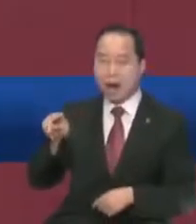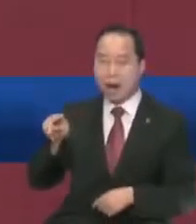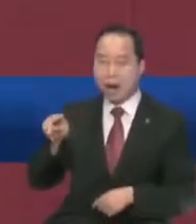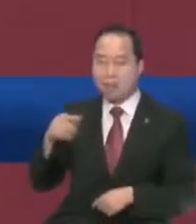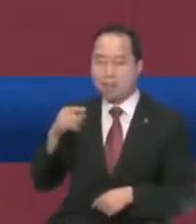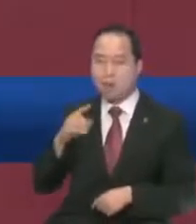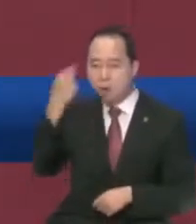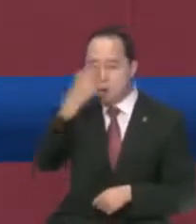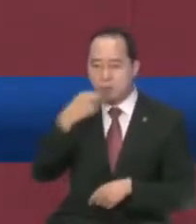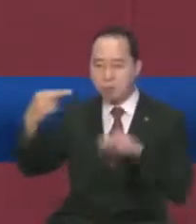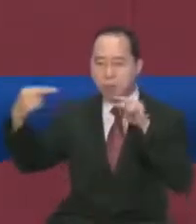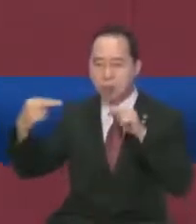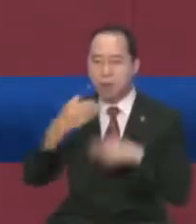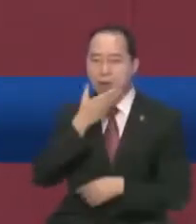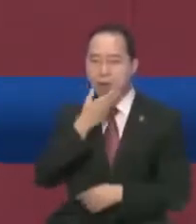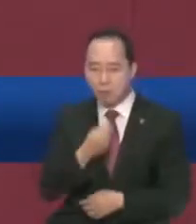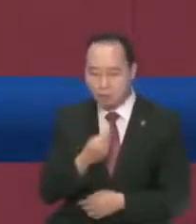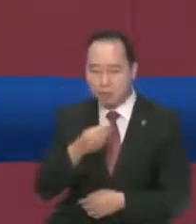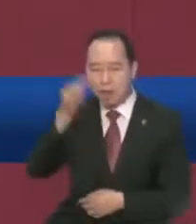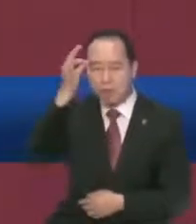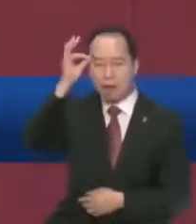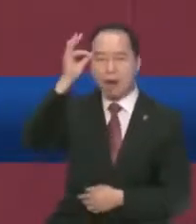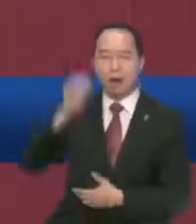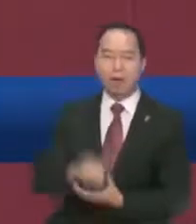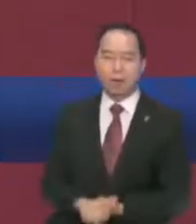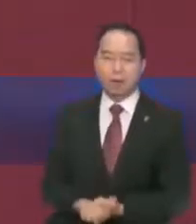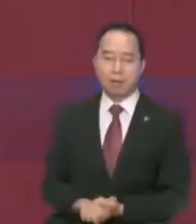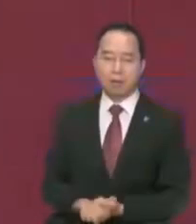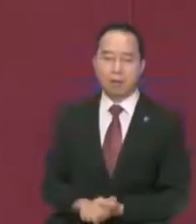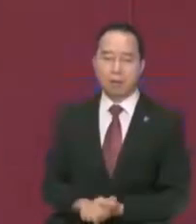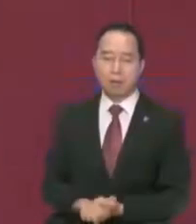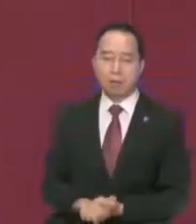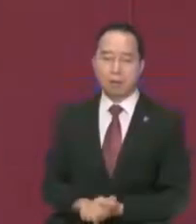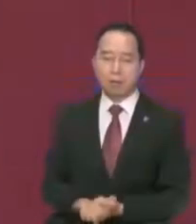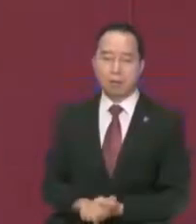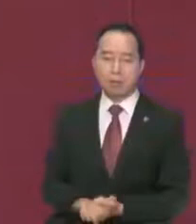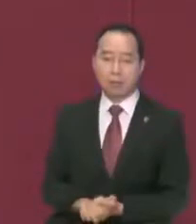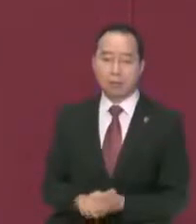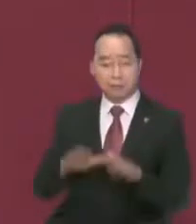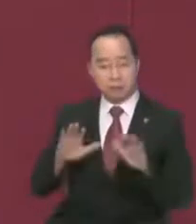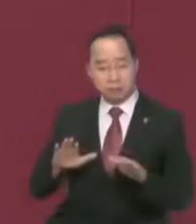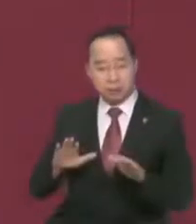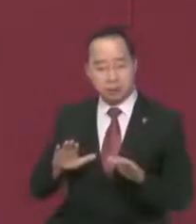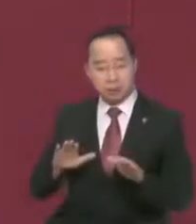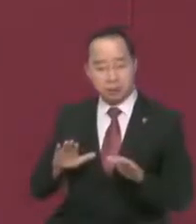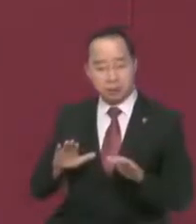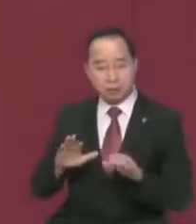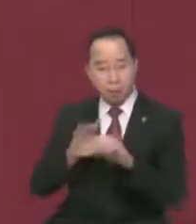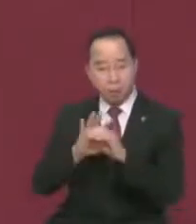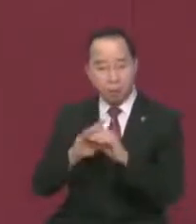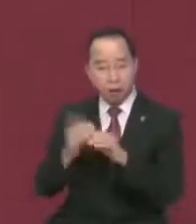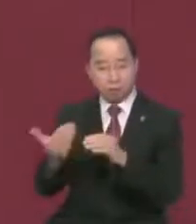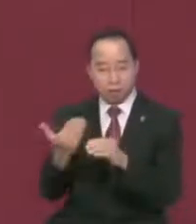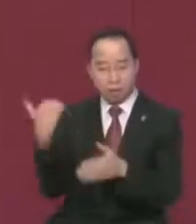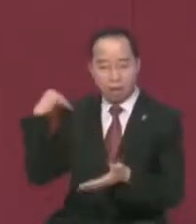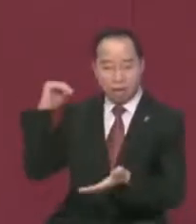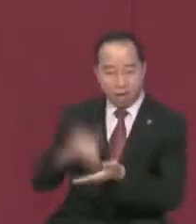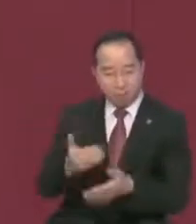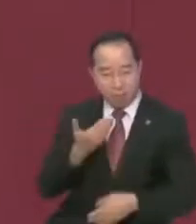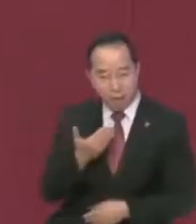이제 알았습니다. 우리는 그런 일상을 회복할 수 있을까요? 우리는 코로나